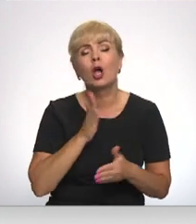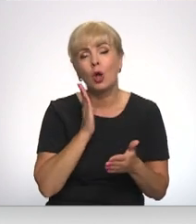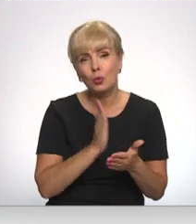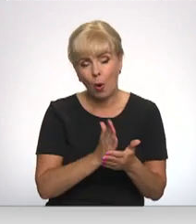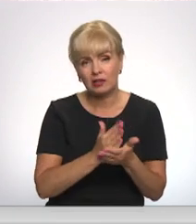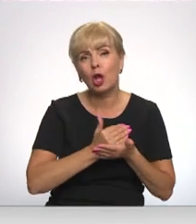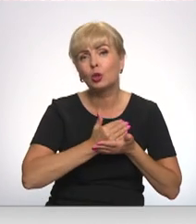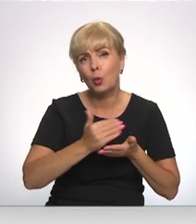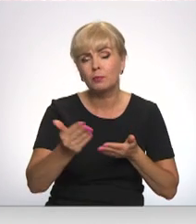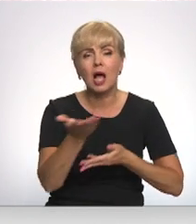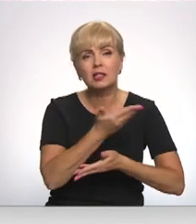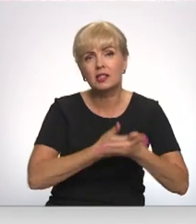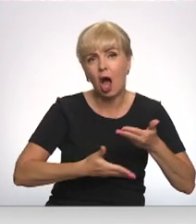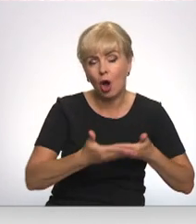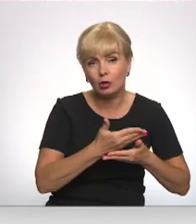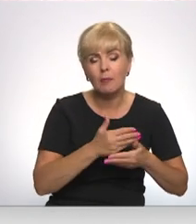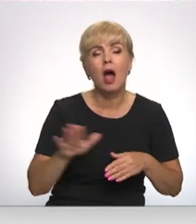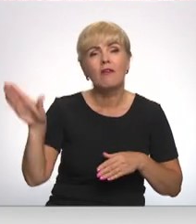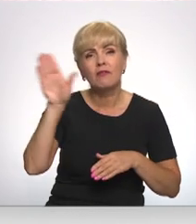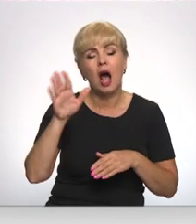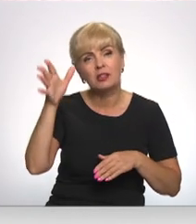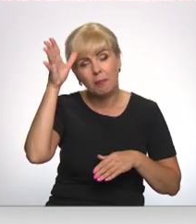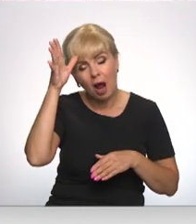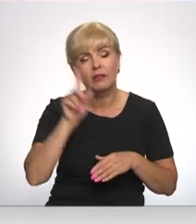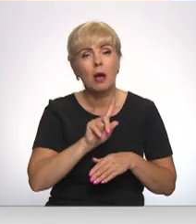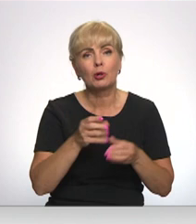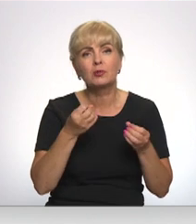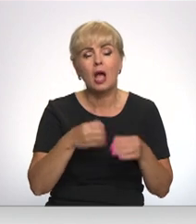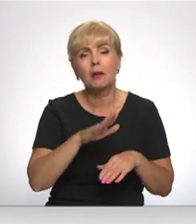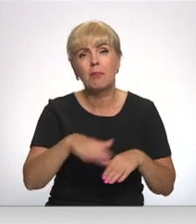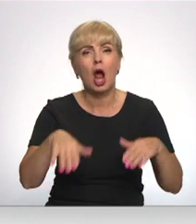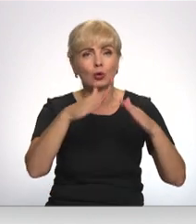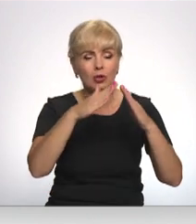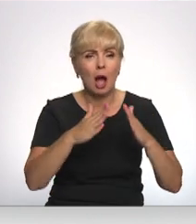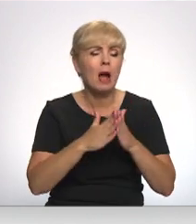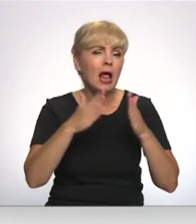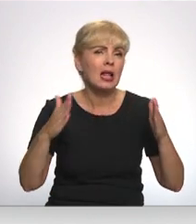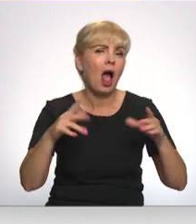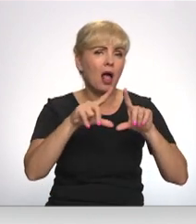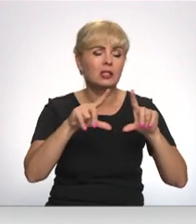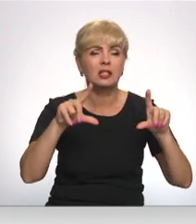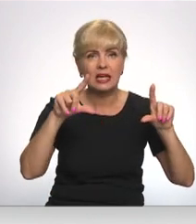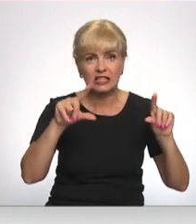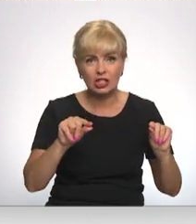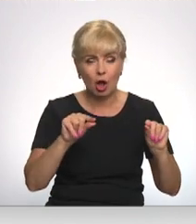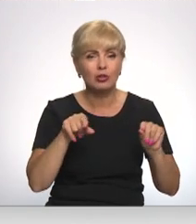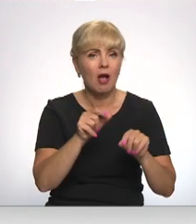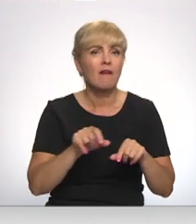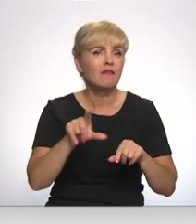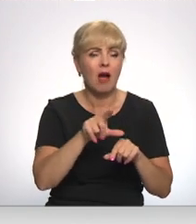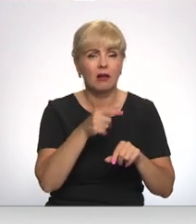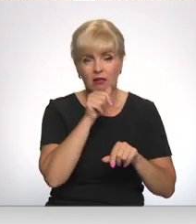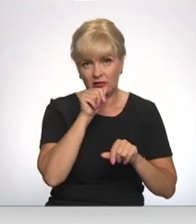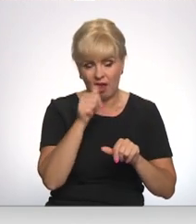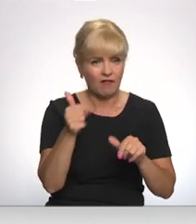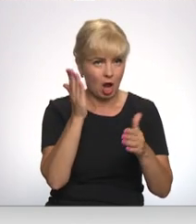noteikti turpināsim sadarboties arī ar valsts pārvaldes. Skaidrs, ka tādu bērnam tādas lielās institūcijas, tas nav vairāk